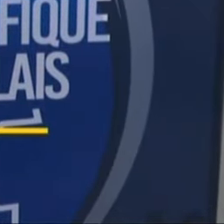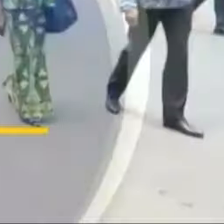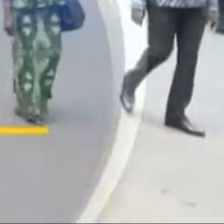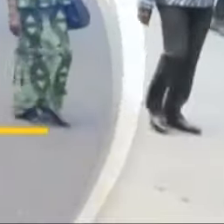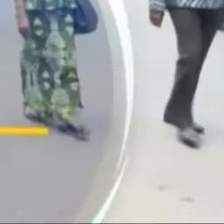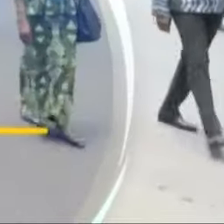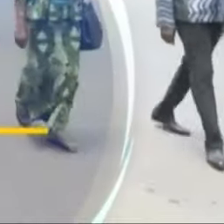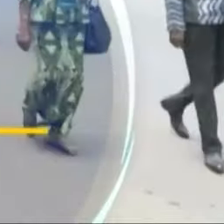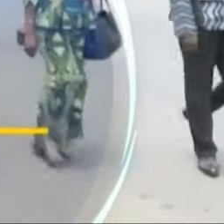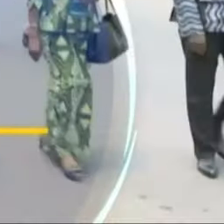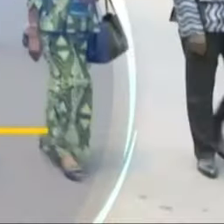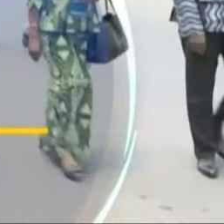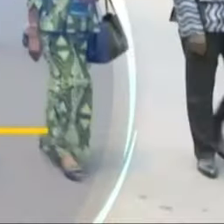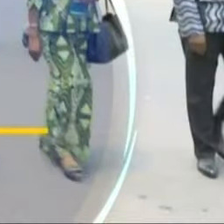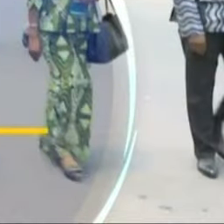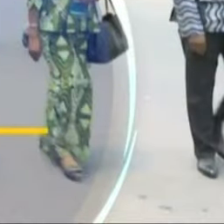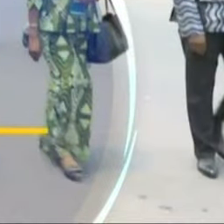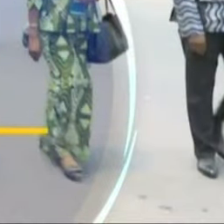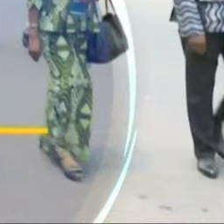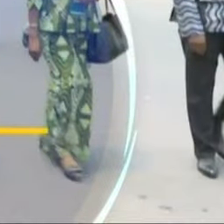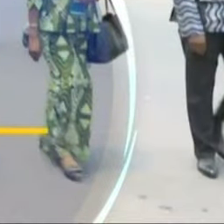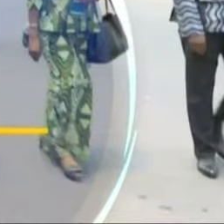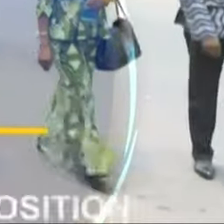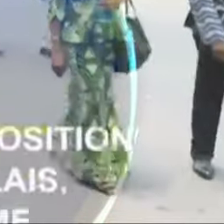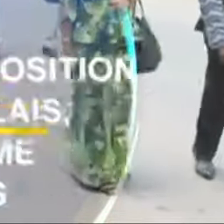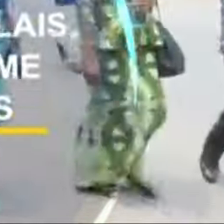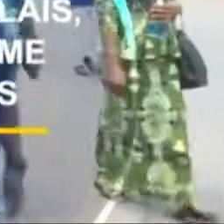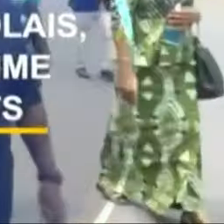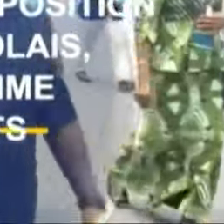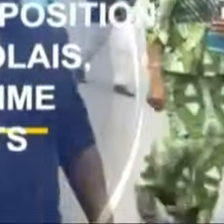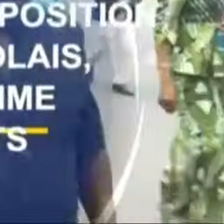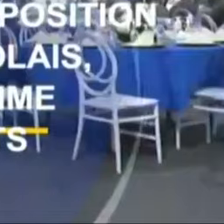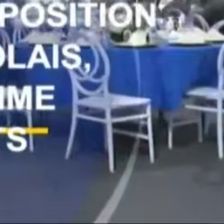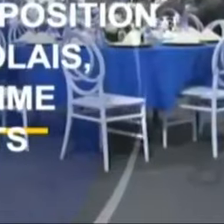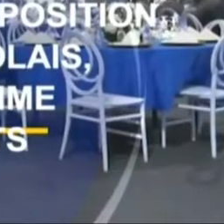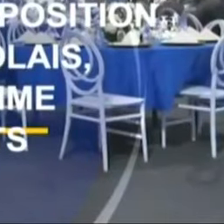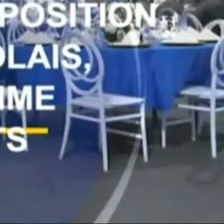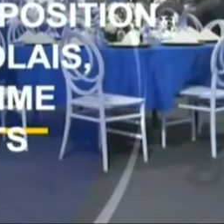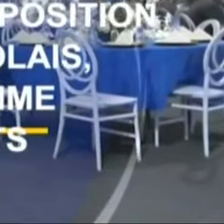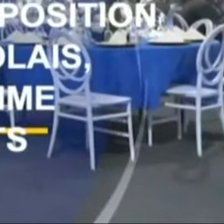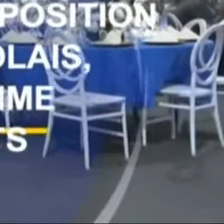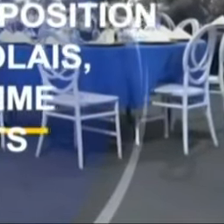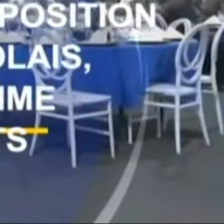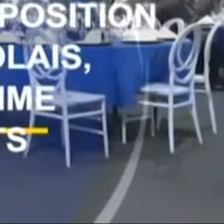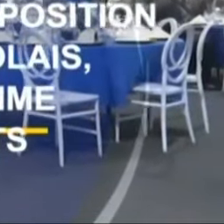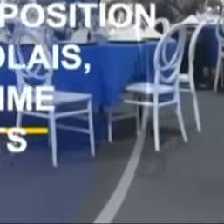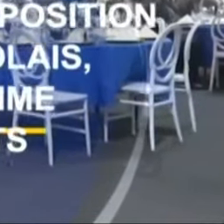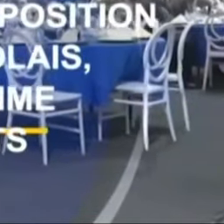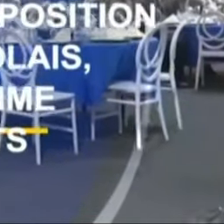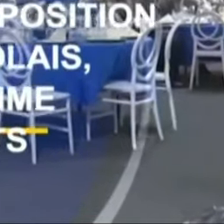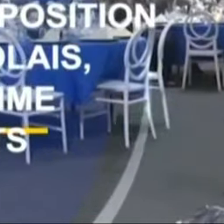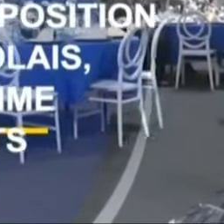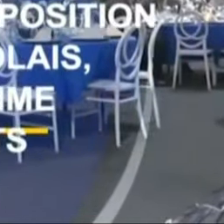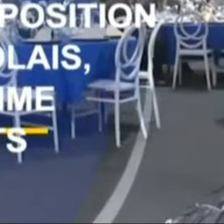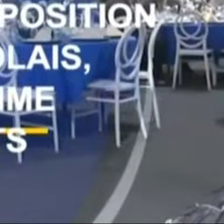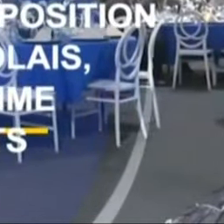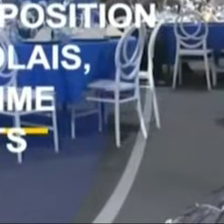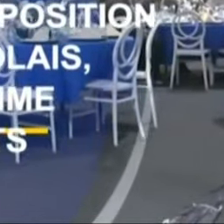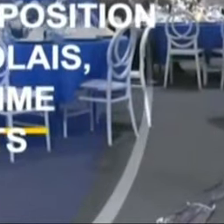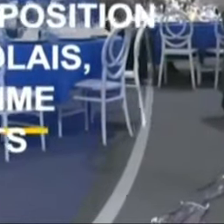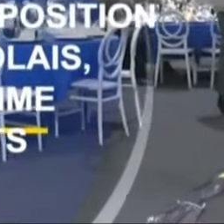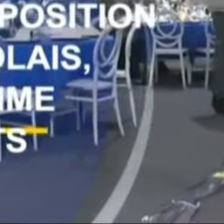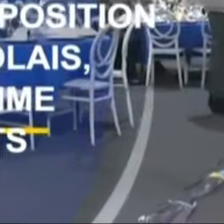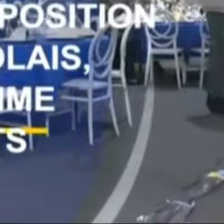œuvres au président de la République. Félix Tshisekedi les a encouragés lors de la clôture de la deuxième édition du Forum du génie scientifique